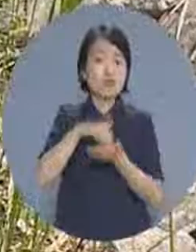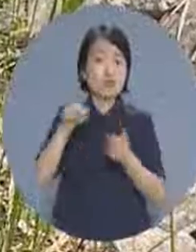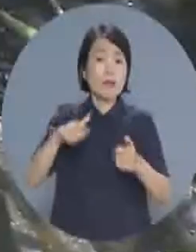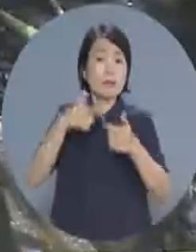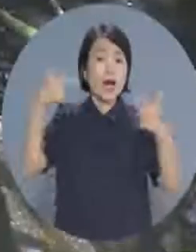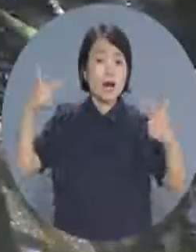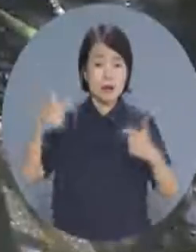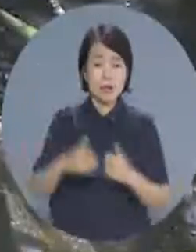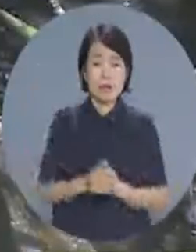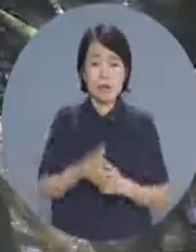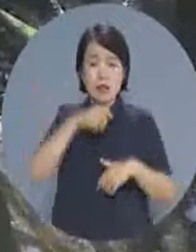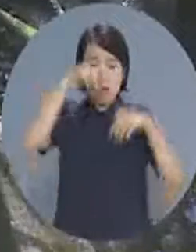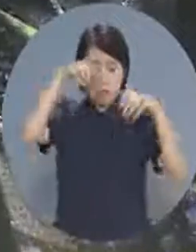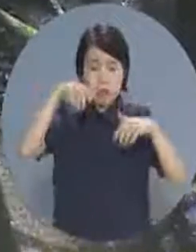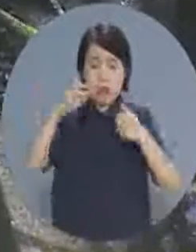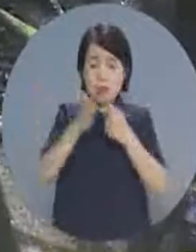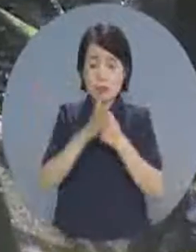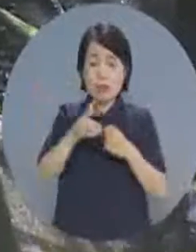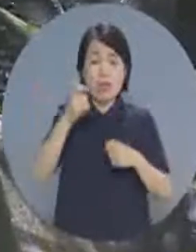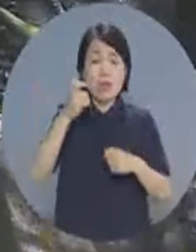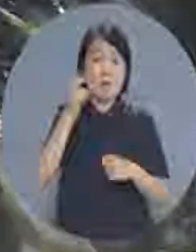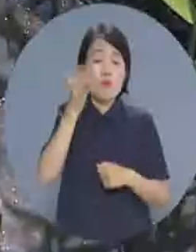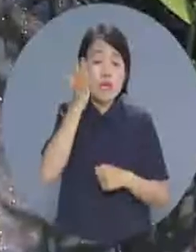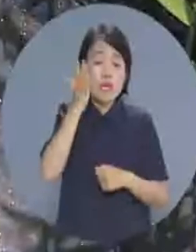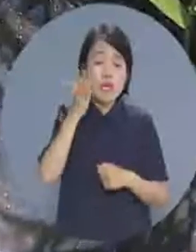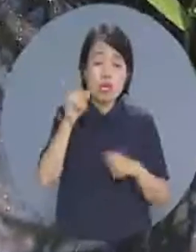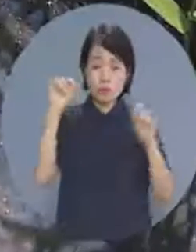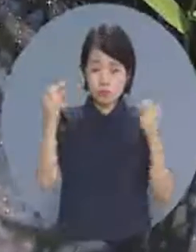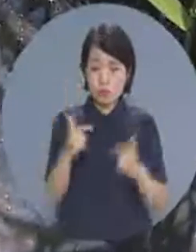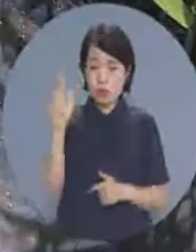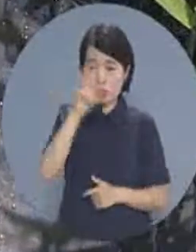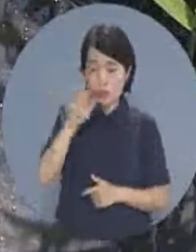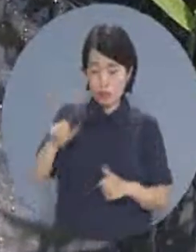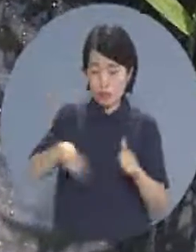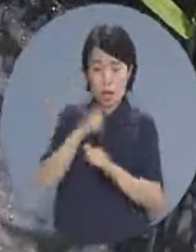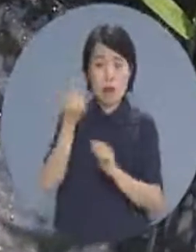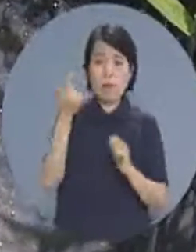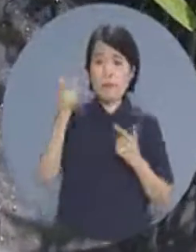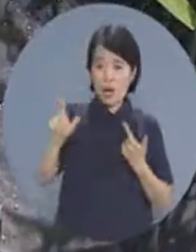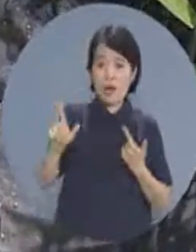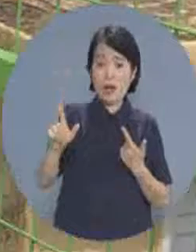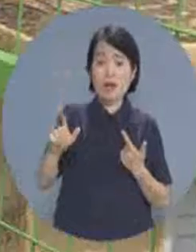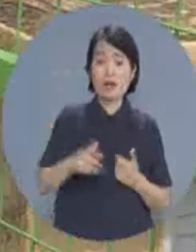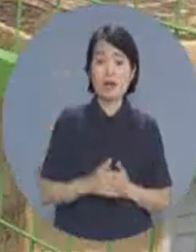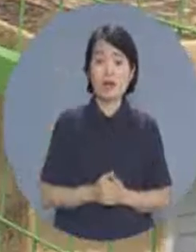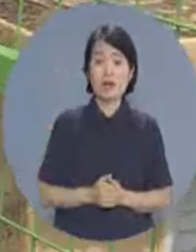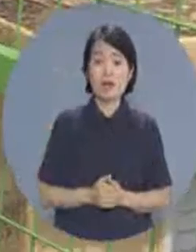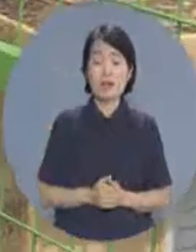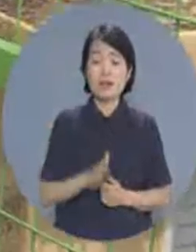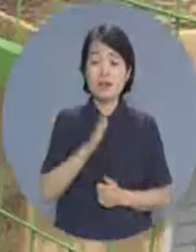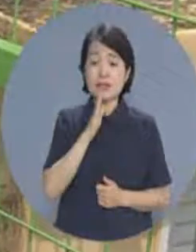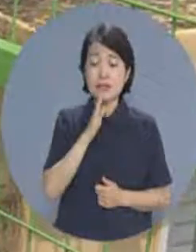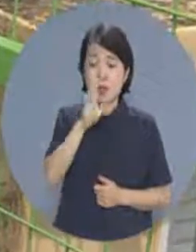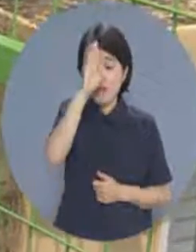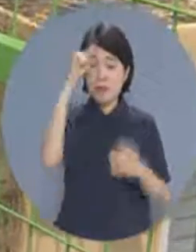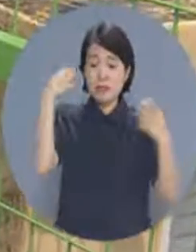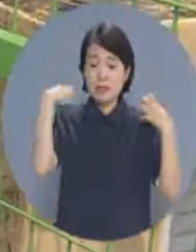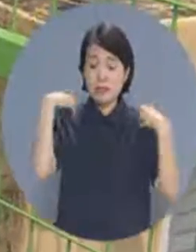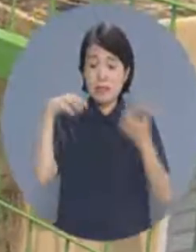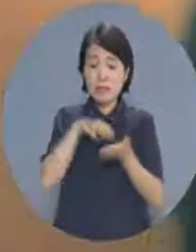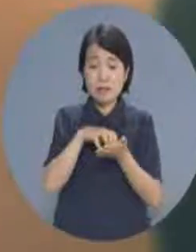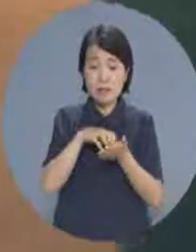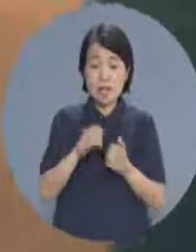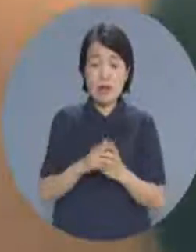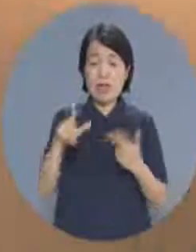늘었습니다. 집중호우 등으로 인해 모기 개체 수가 줄고 있는 전국의 상황과 대조적입니다. 실제로 질병청에서 집계한